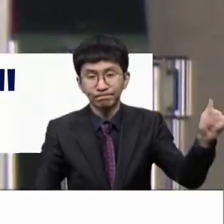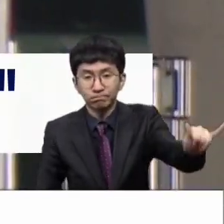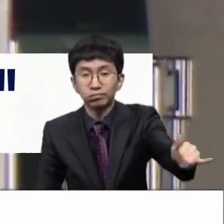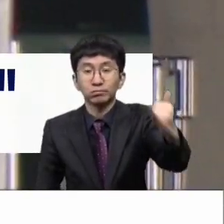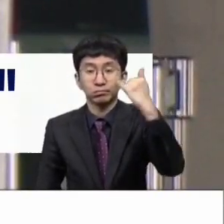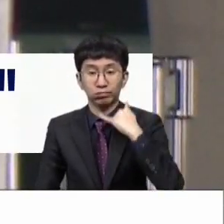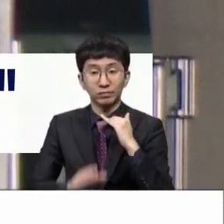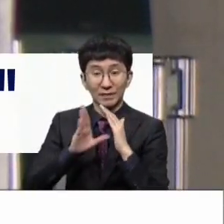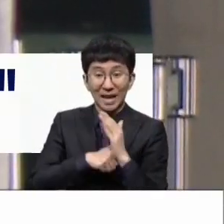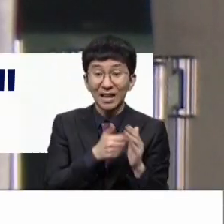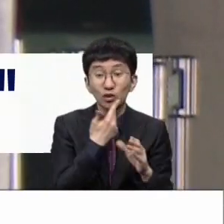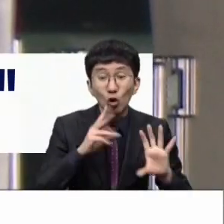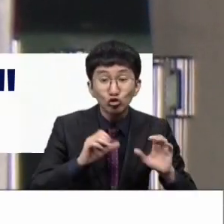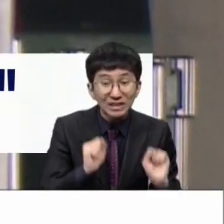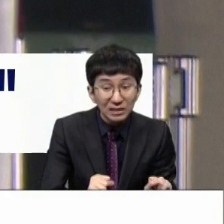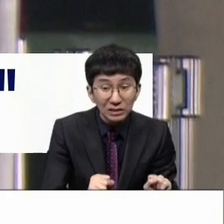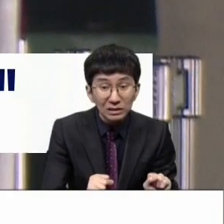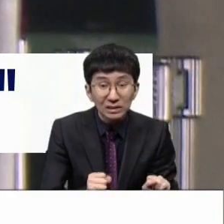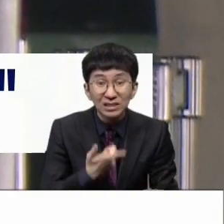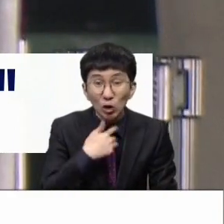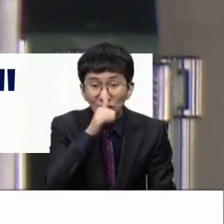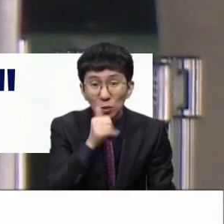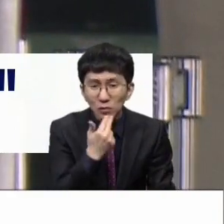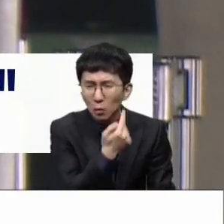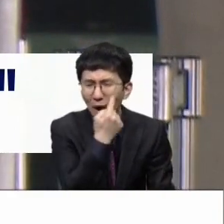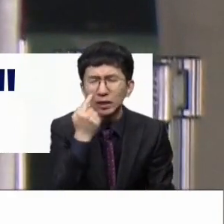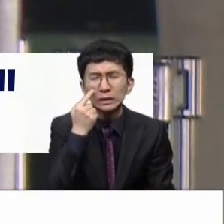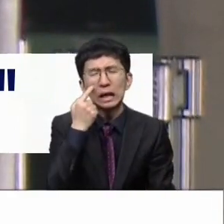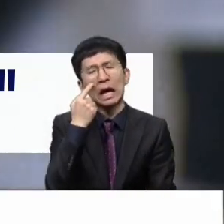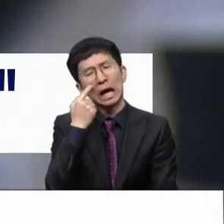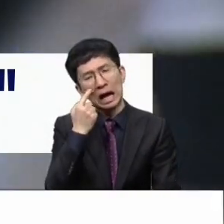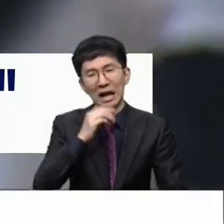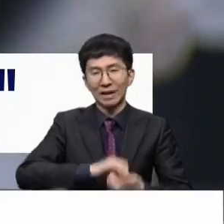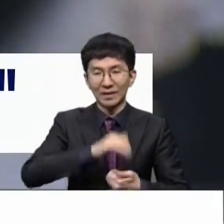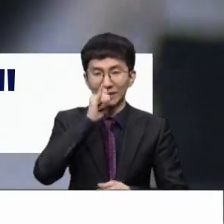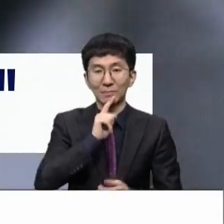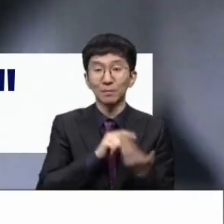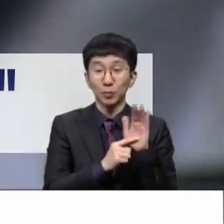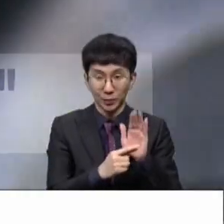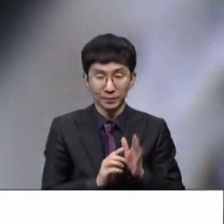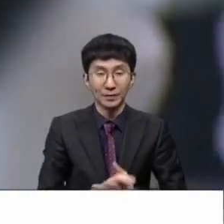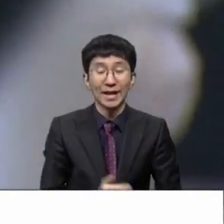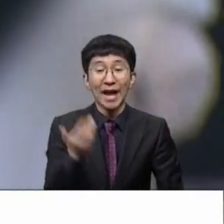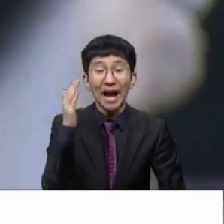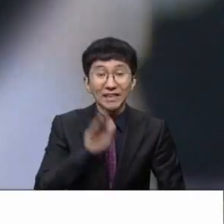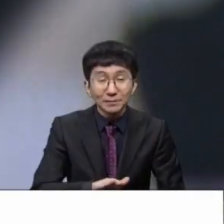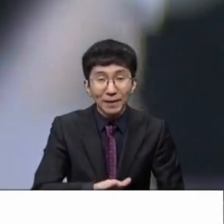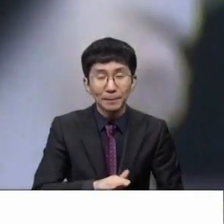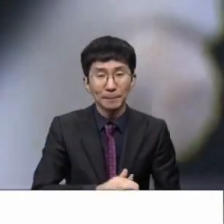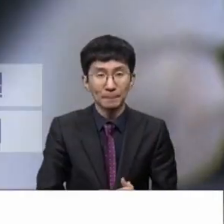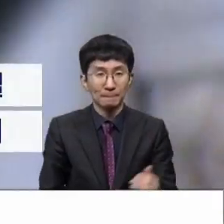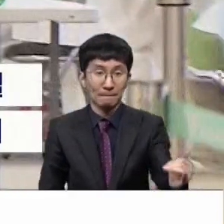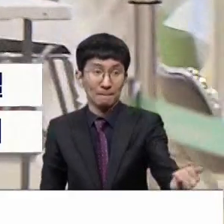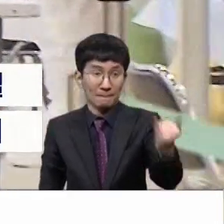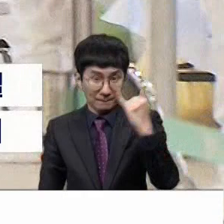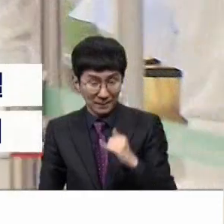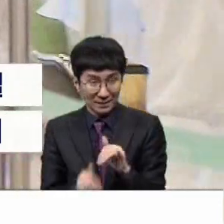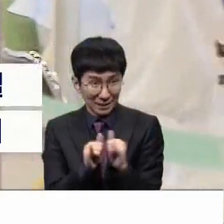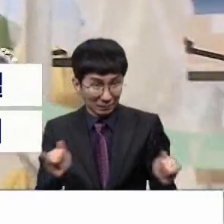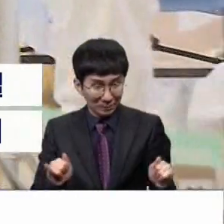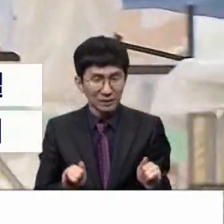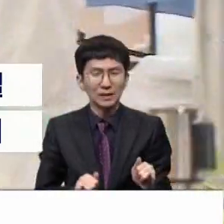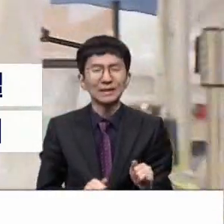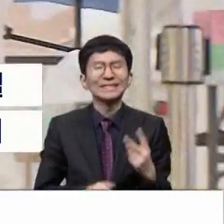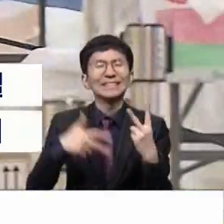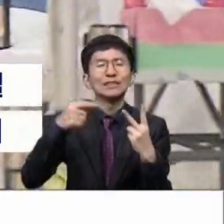영국 체류 여부를 걸러내는데 한계가 있을 수 있다는 점은 인정했습니다. 그래도 현재 해외 입국자들을 14일간